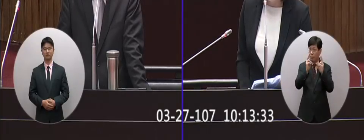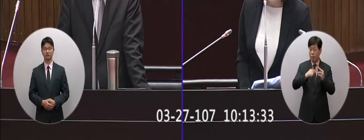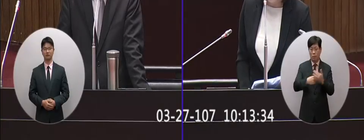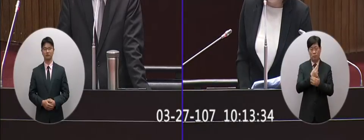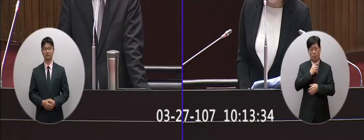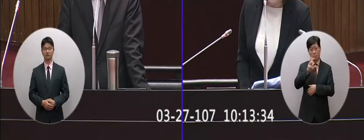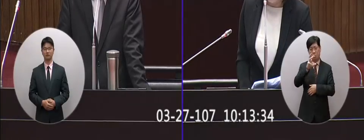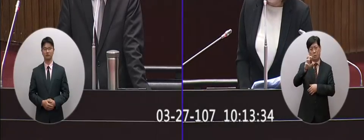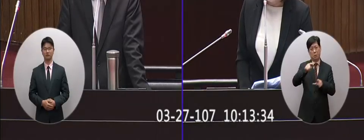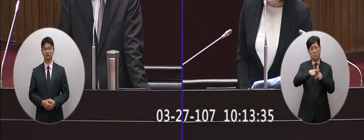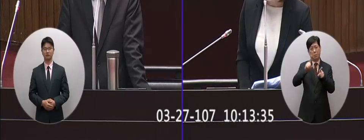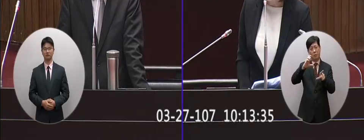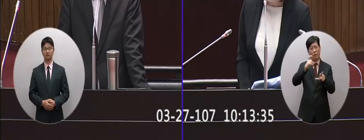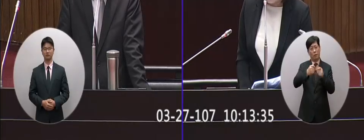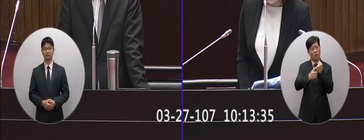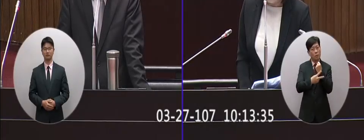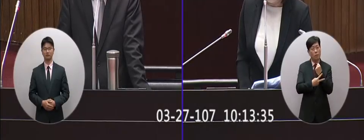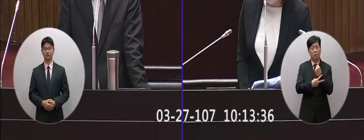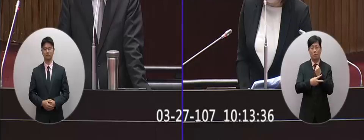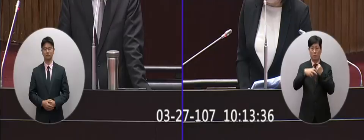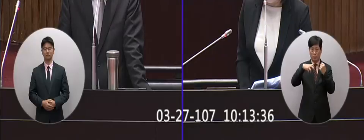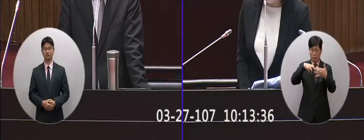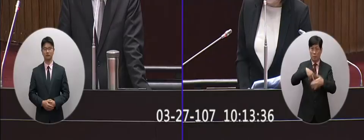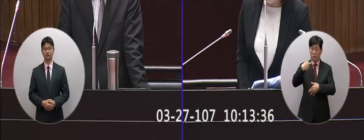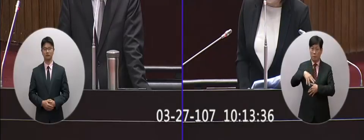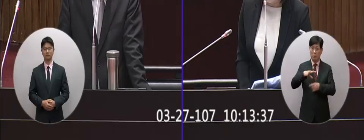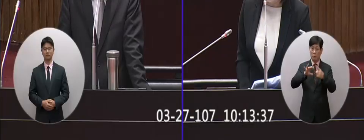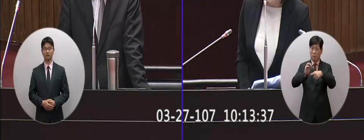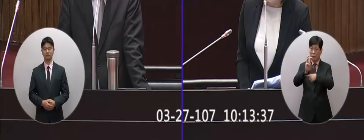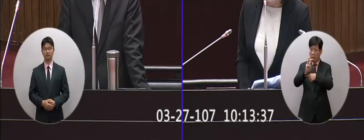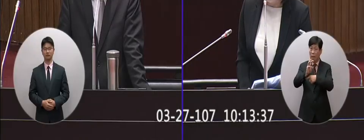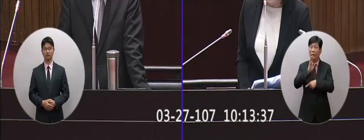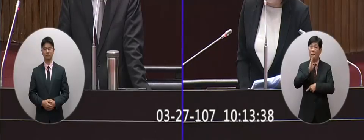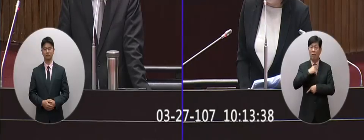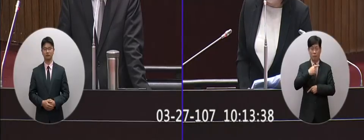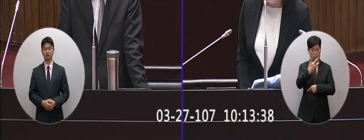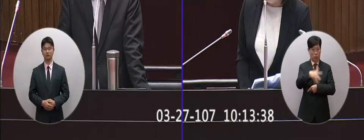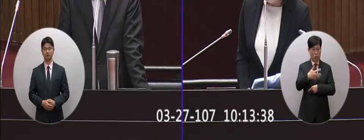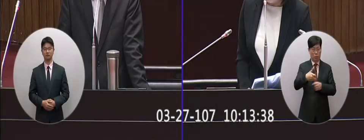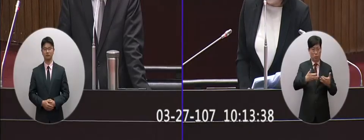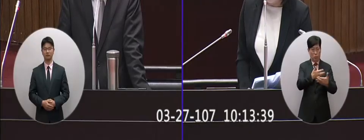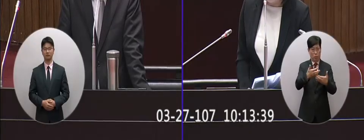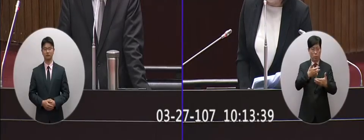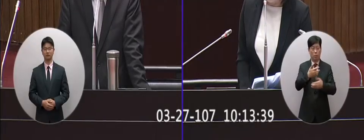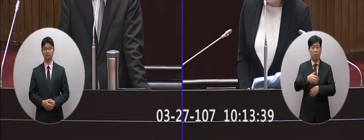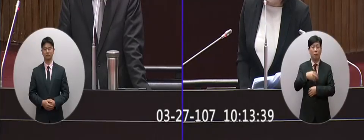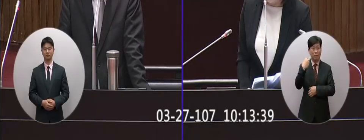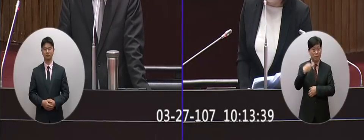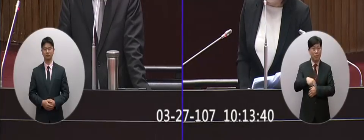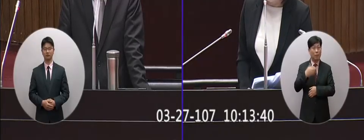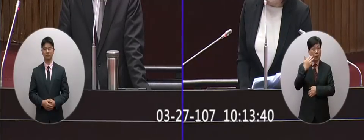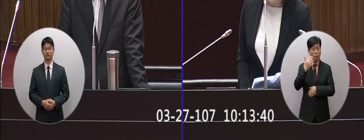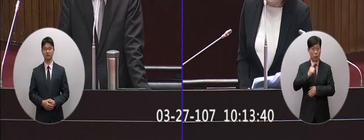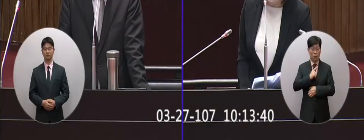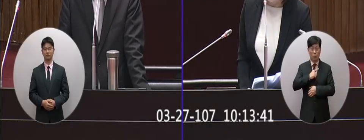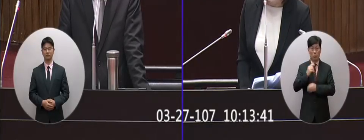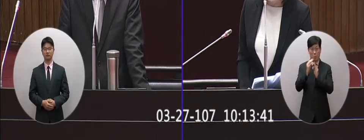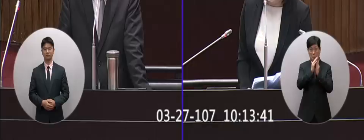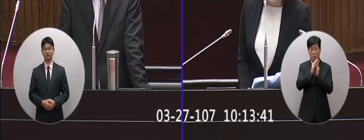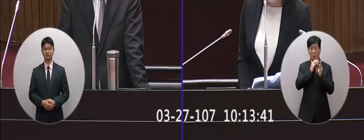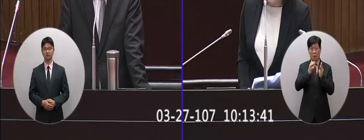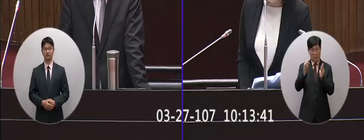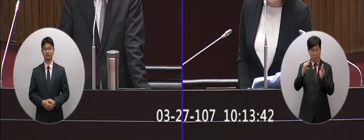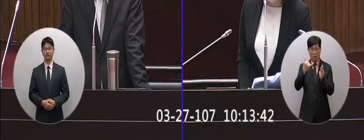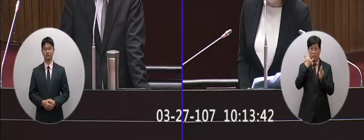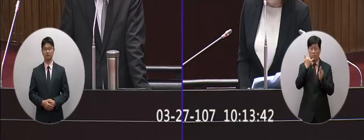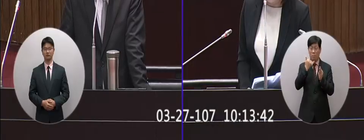有80平方公里，其中还有占30%是水域的空间。即使我们有上兆元的闲钱